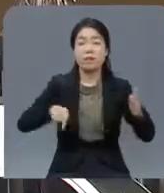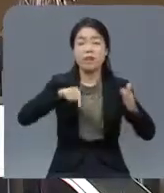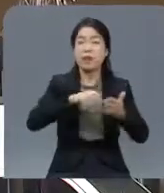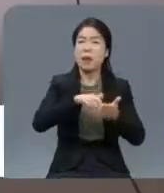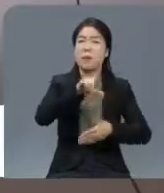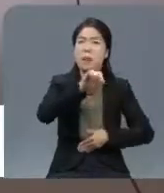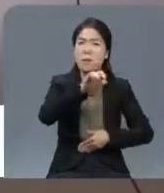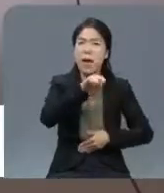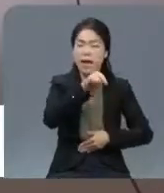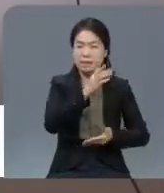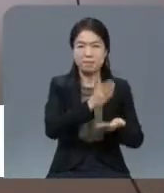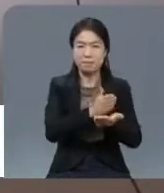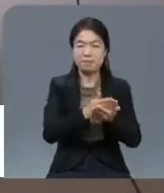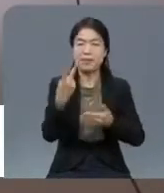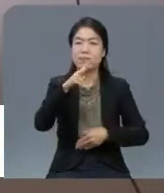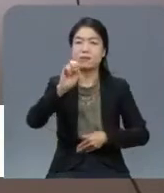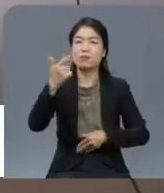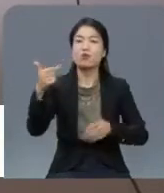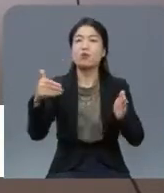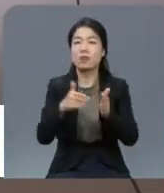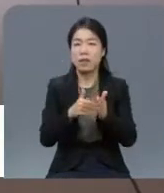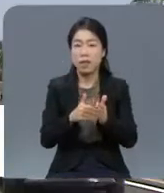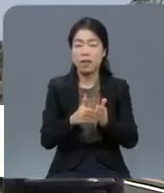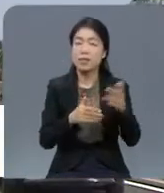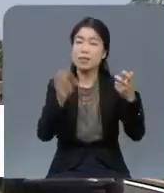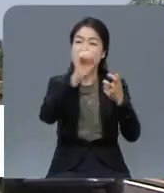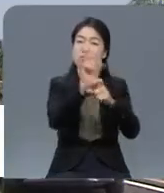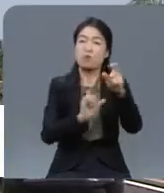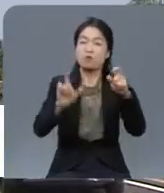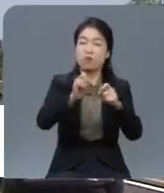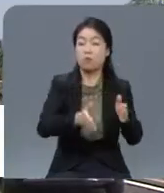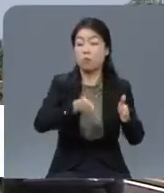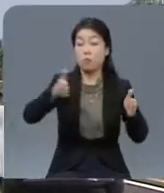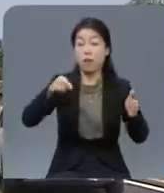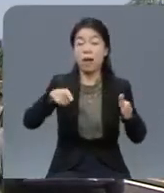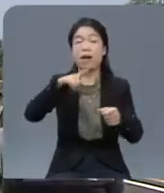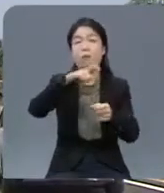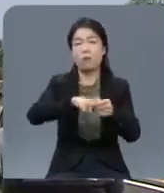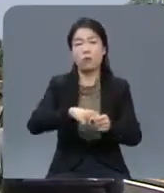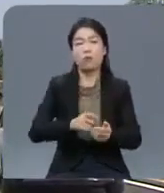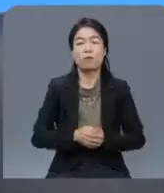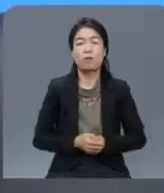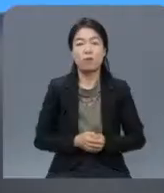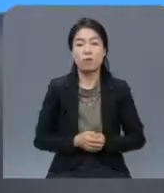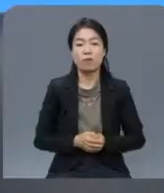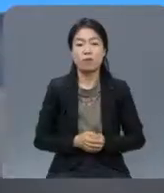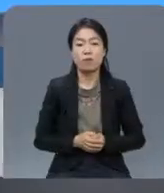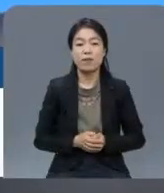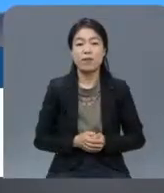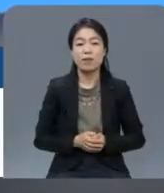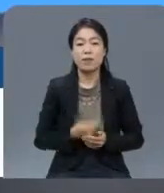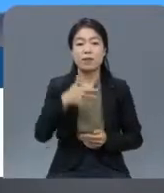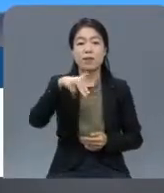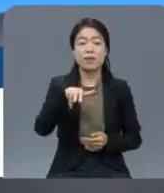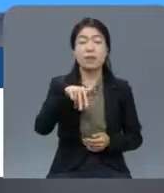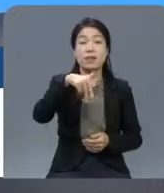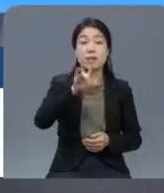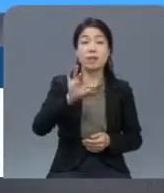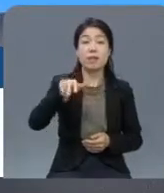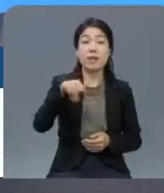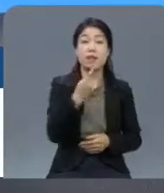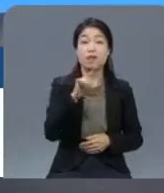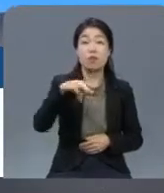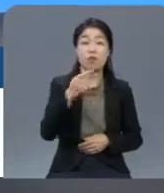개인 숙박 객실을 오는 2026년까지 70% 늘리는 것을 목표로 하고 있습니다. 장자도 리조트가 연말에